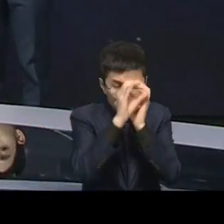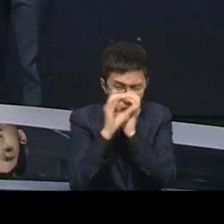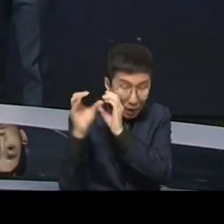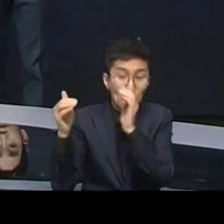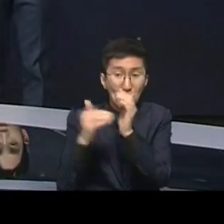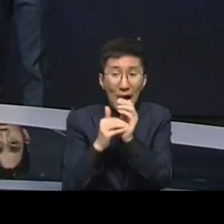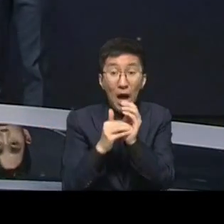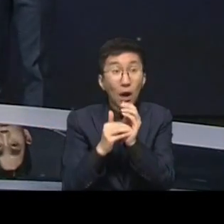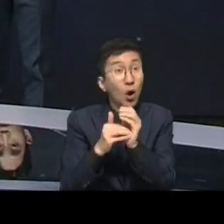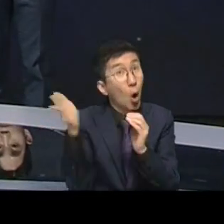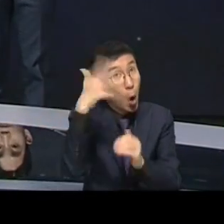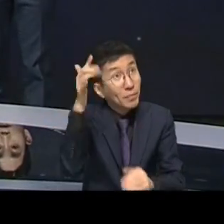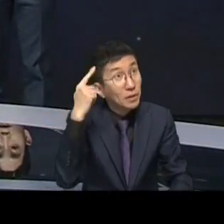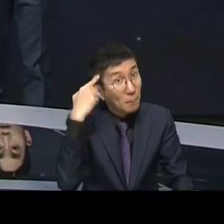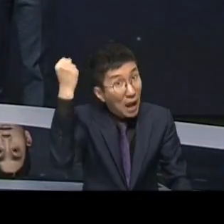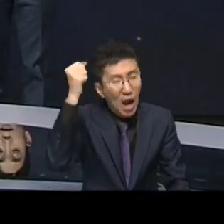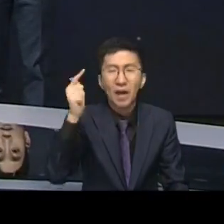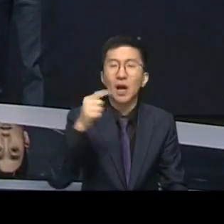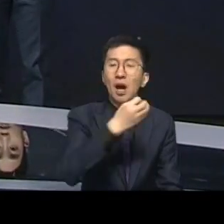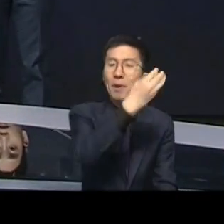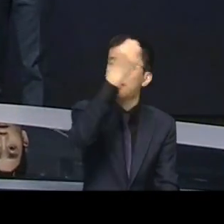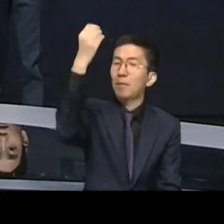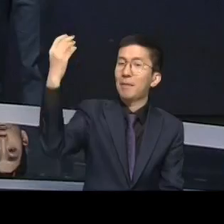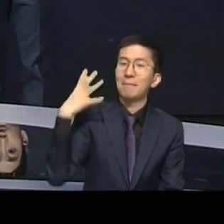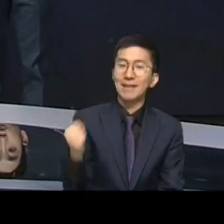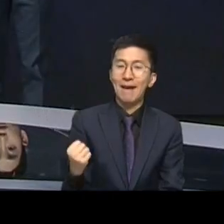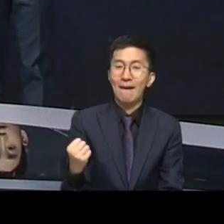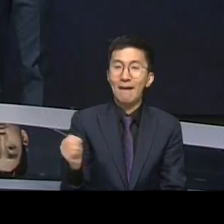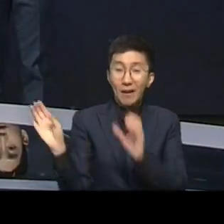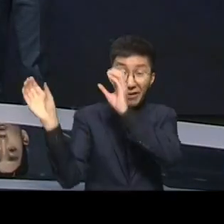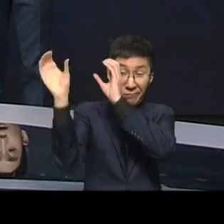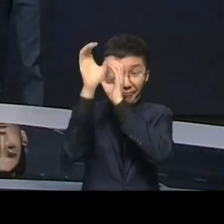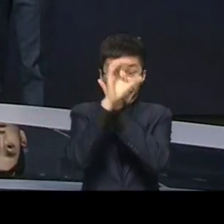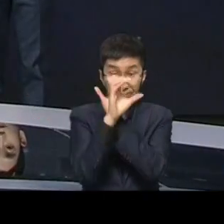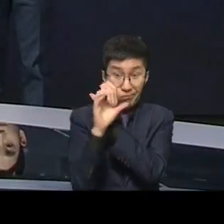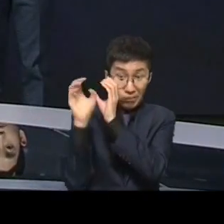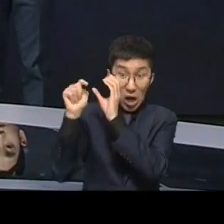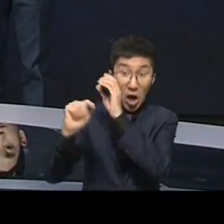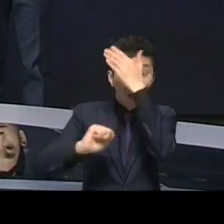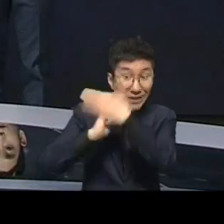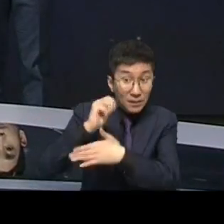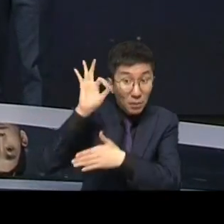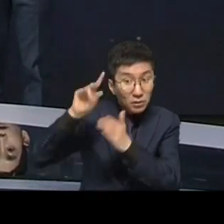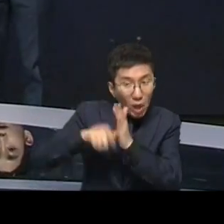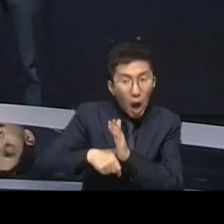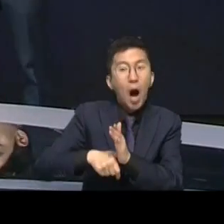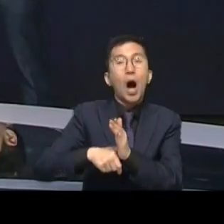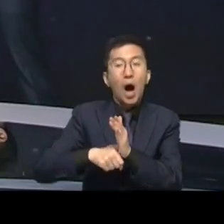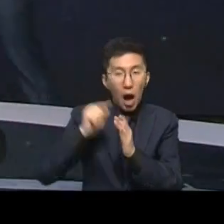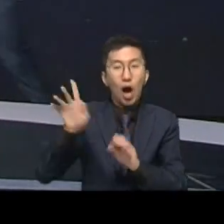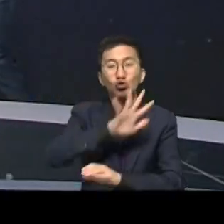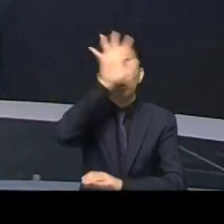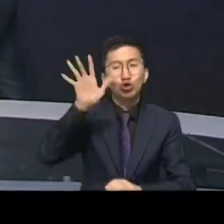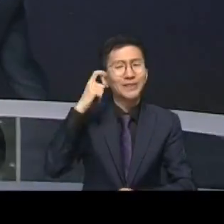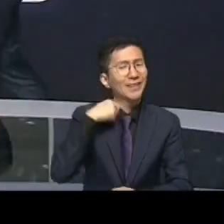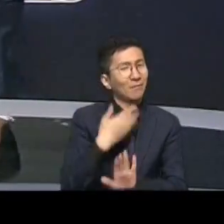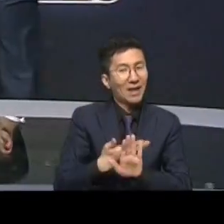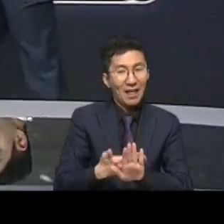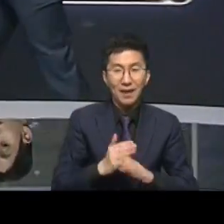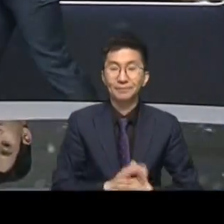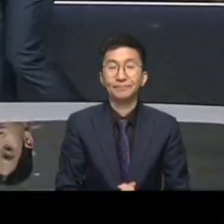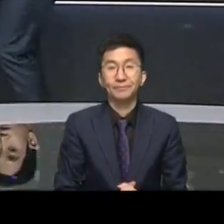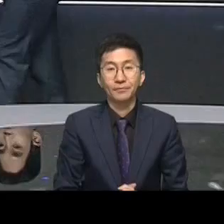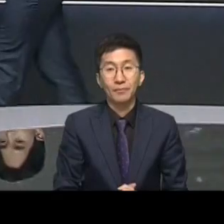은하가 모습을 드러냈습니다. 이 사진 한 장이 우주에 대한 우리의 관점을 바꿔놨습니다. 그리고 성탄절이었던